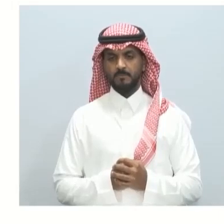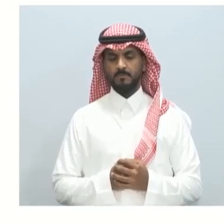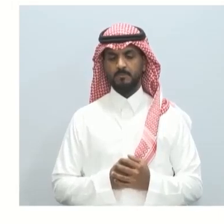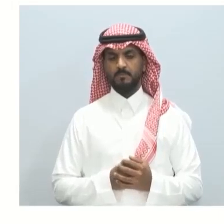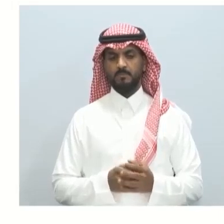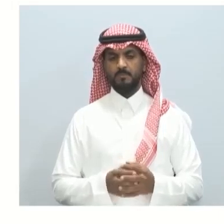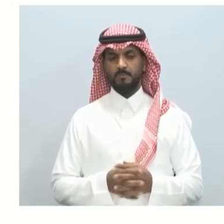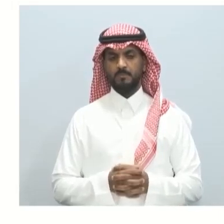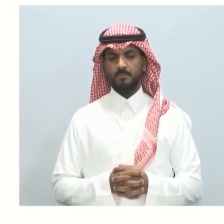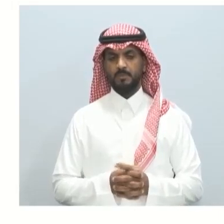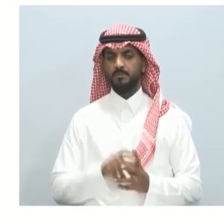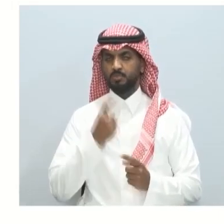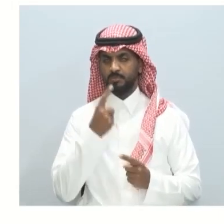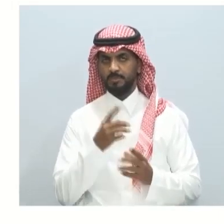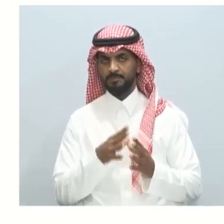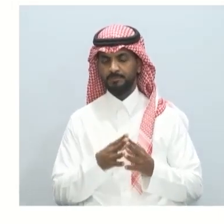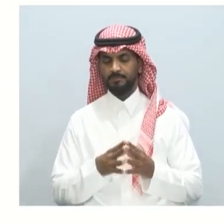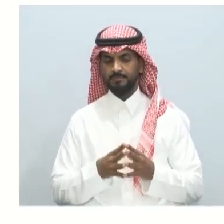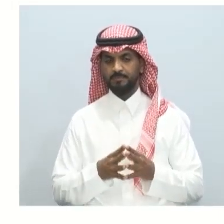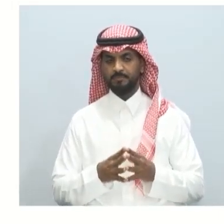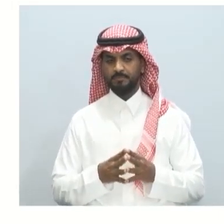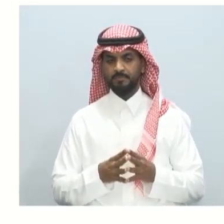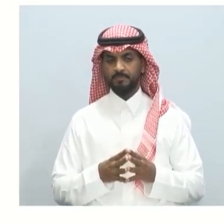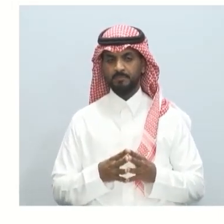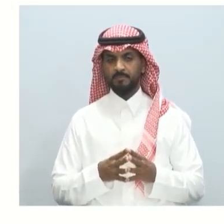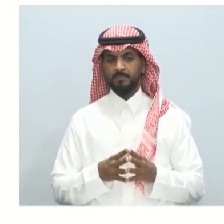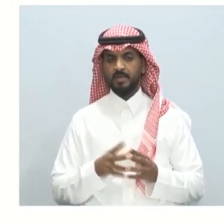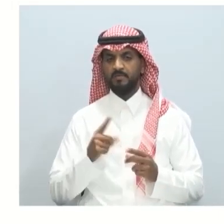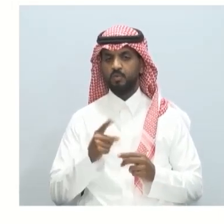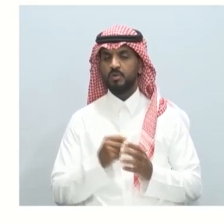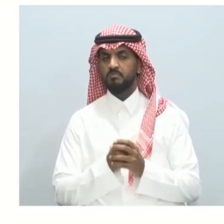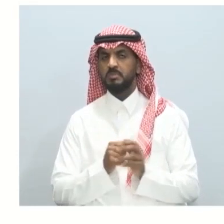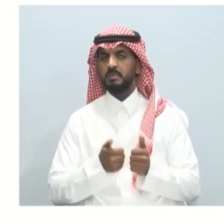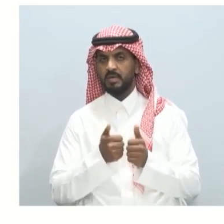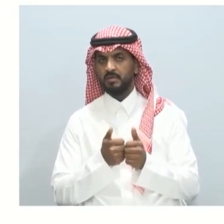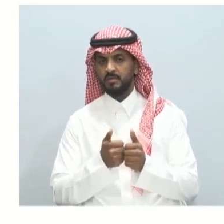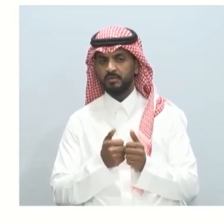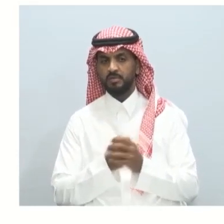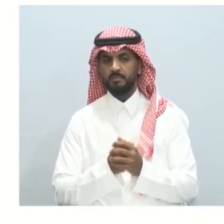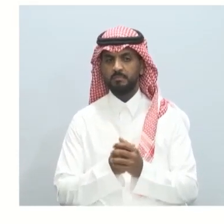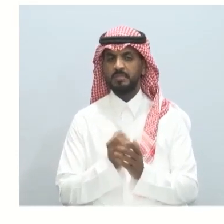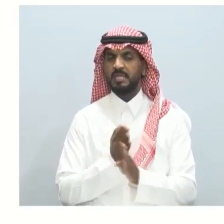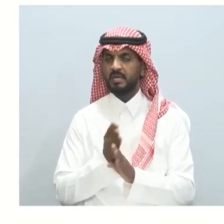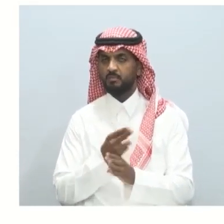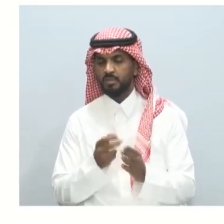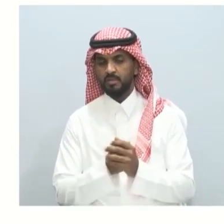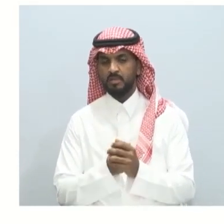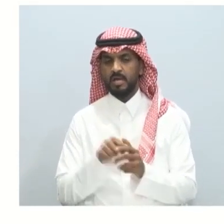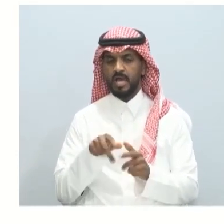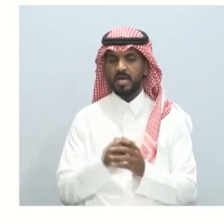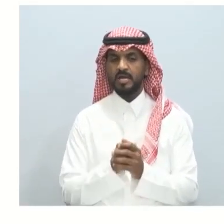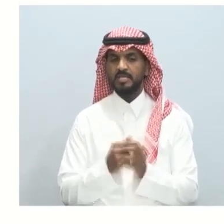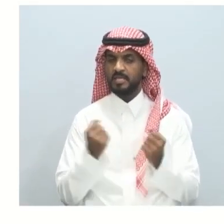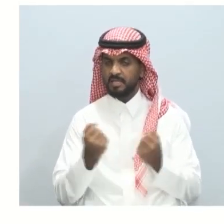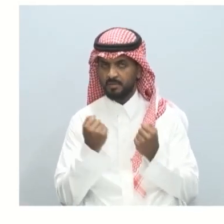النص جميل هنا نقول مثلا هذا الحوار بامكان انج ان يجري بطريقه مختلفه اخ يتدرب